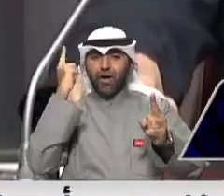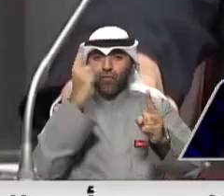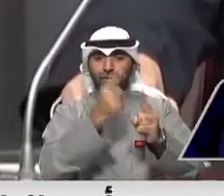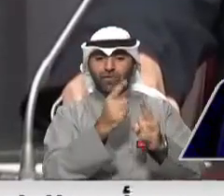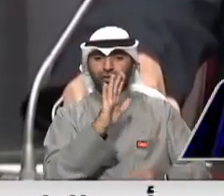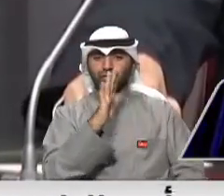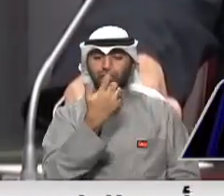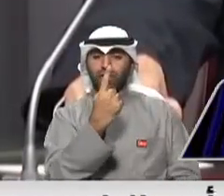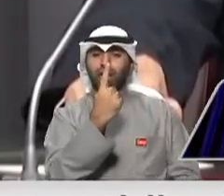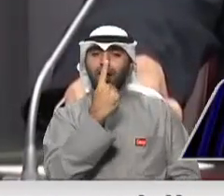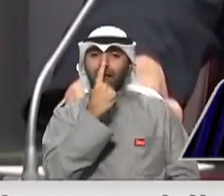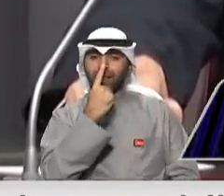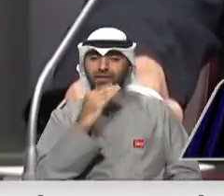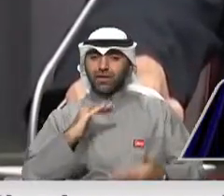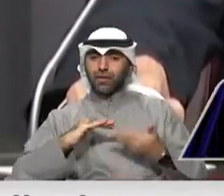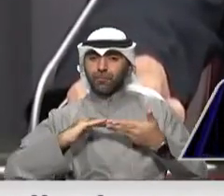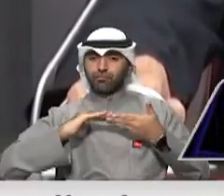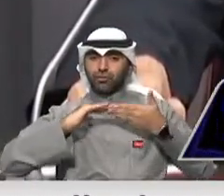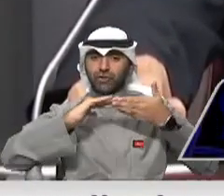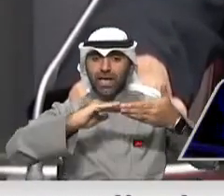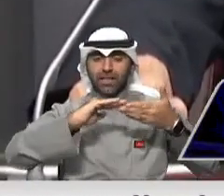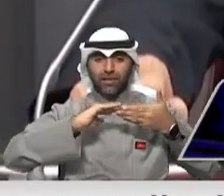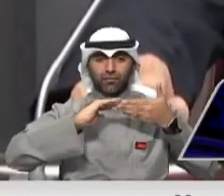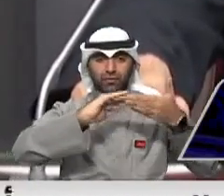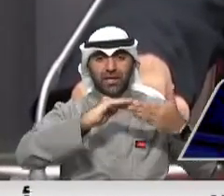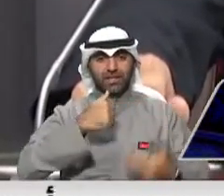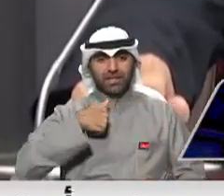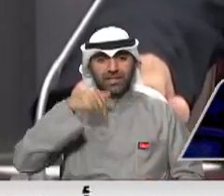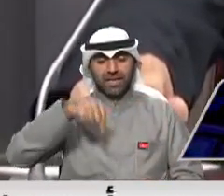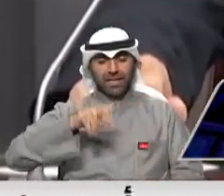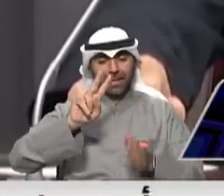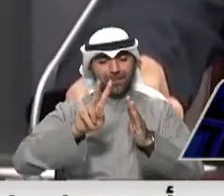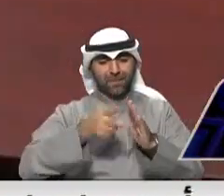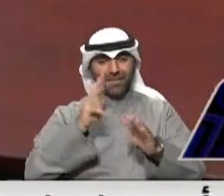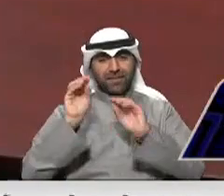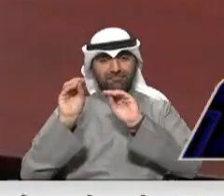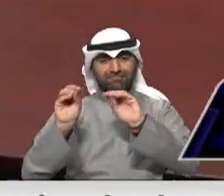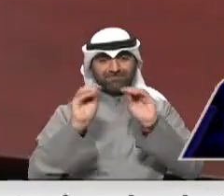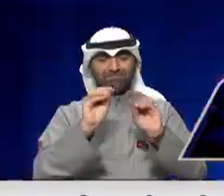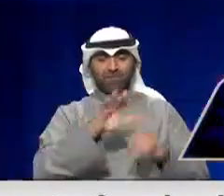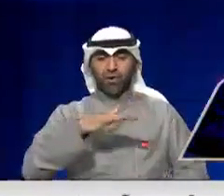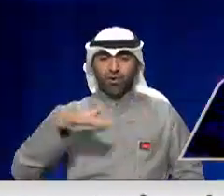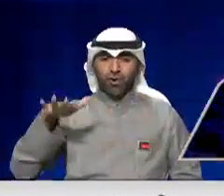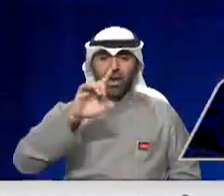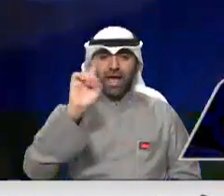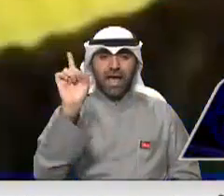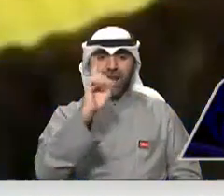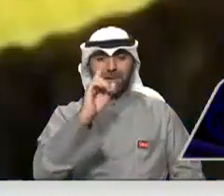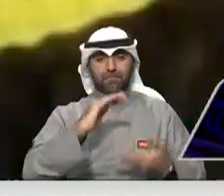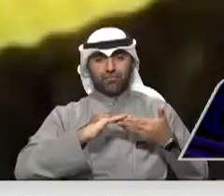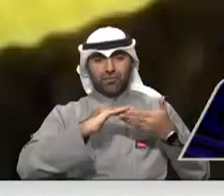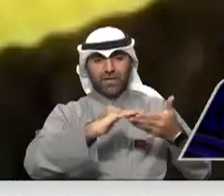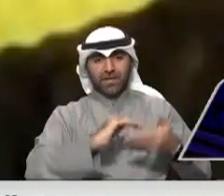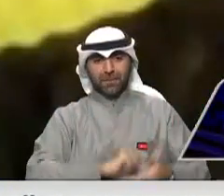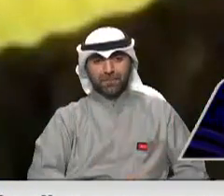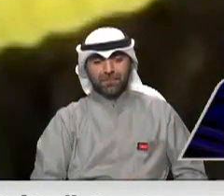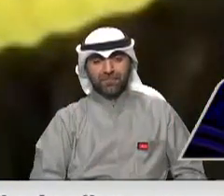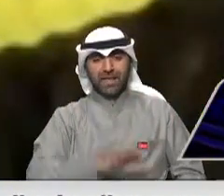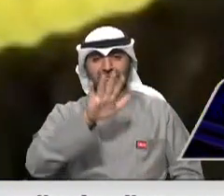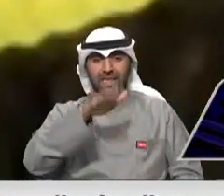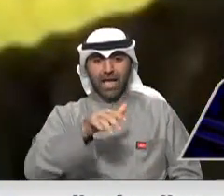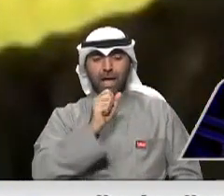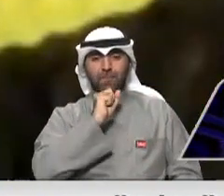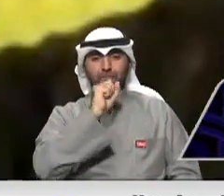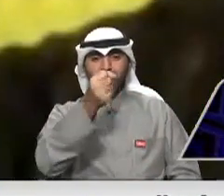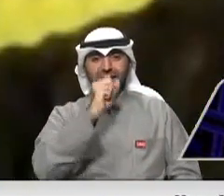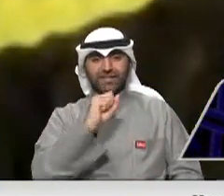الأصدقاء يحتاجون في ازدياد لهذه المعونات الإغاثية. نعم، من كهرمان مرعش مركز